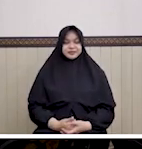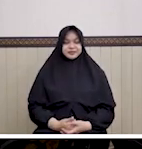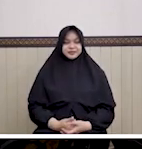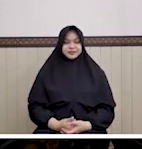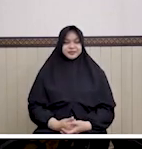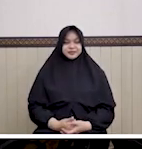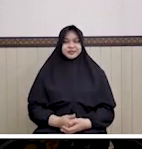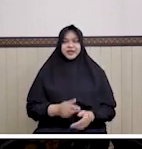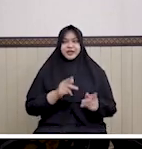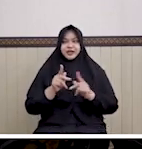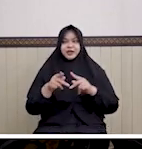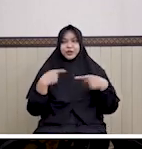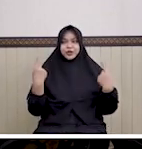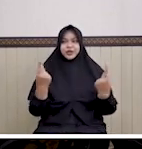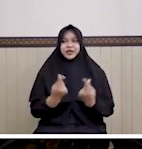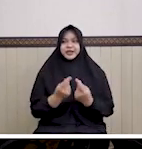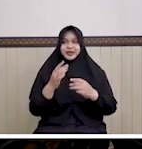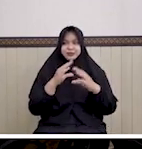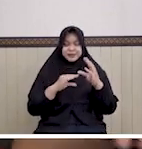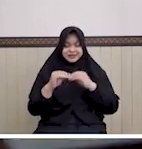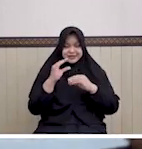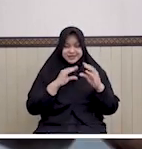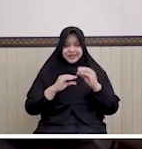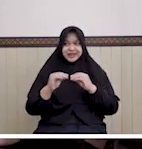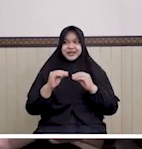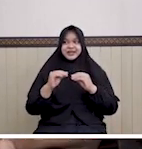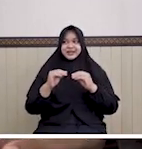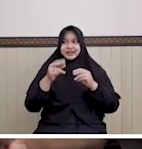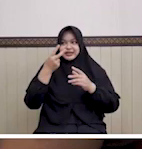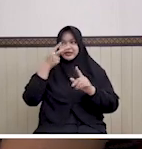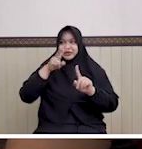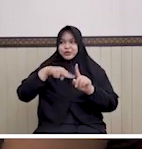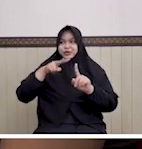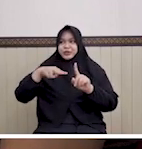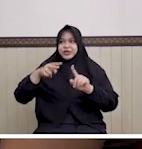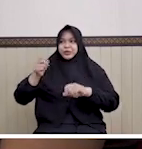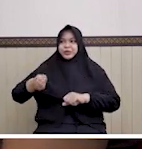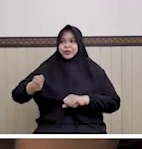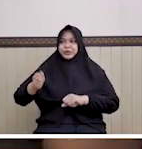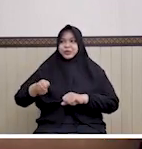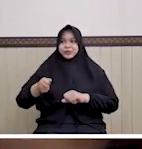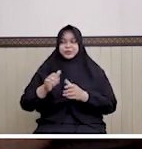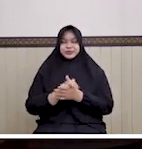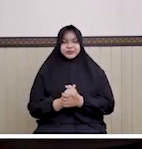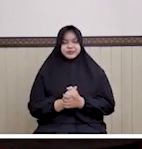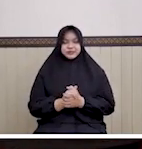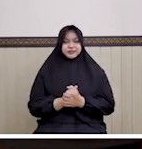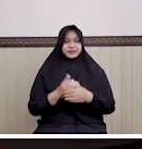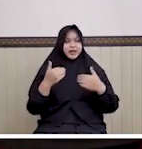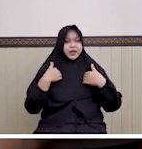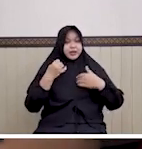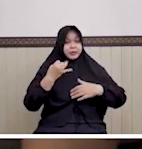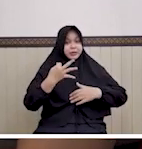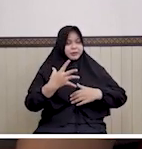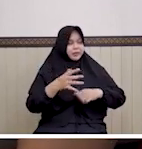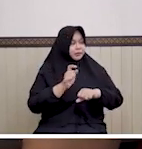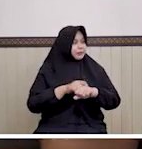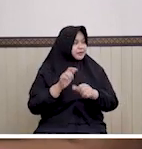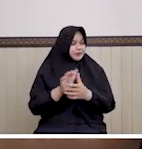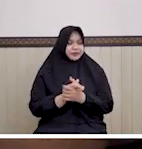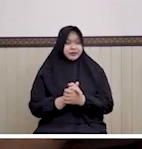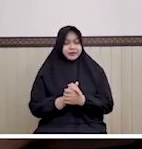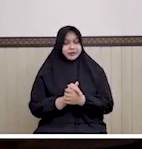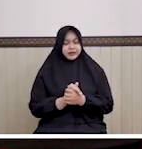jadi kalau kita bicara sudut pandang hukum itu kan ada beberapa mahzab